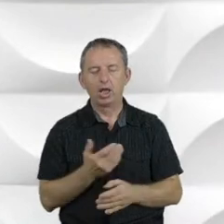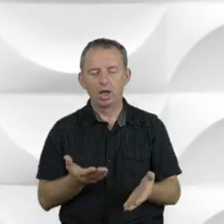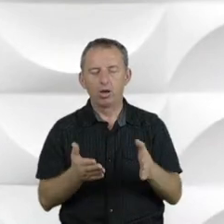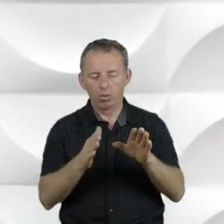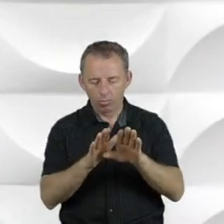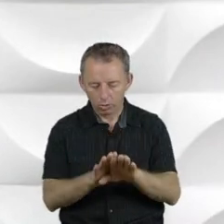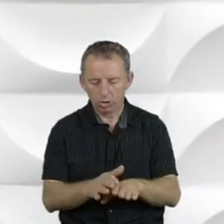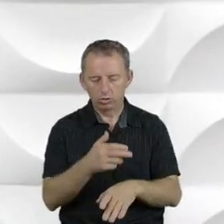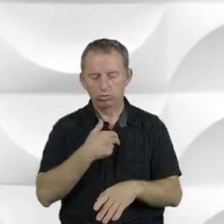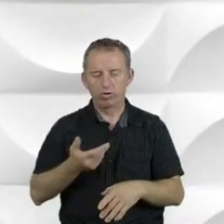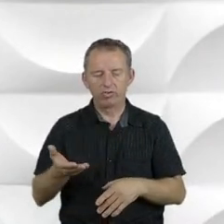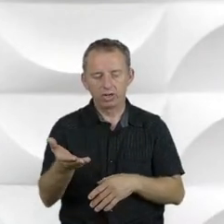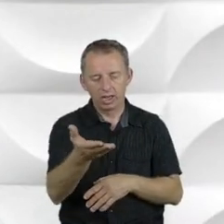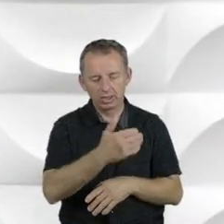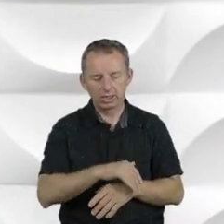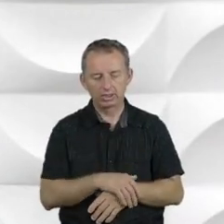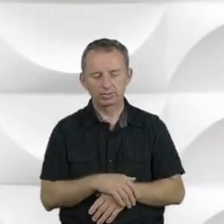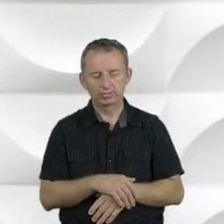Błogosław nas